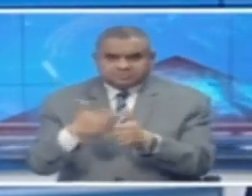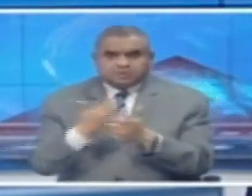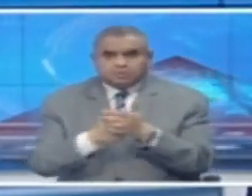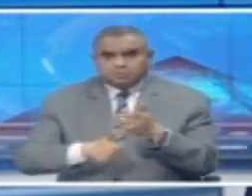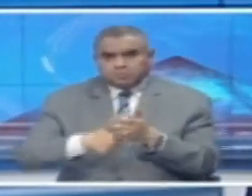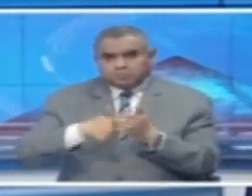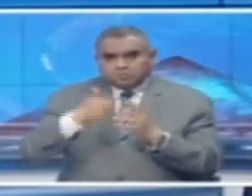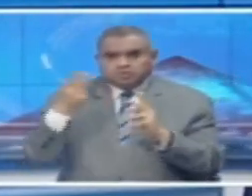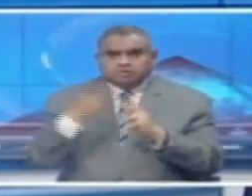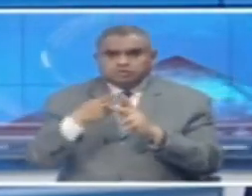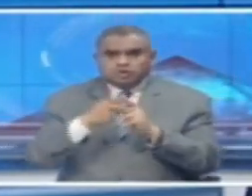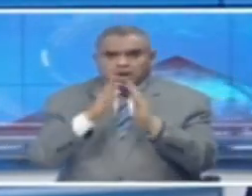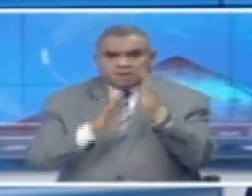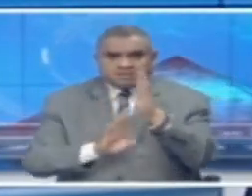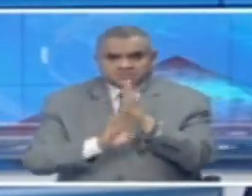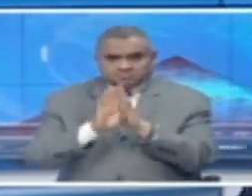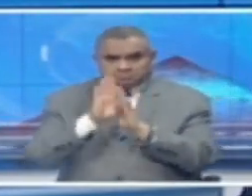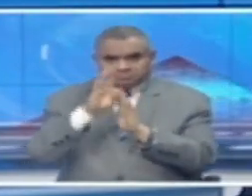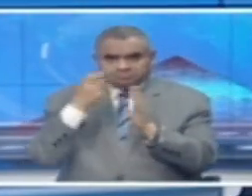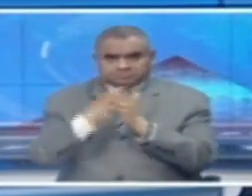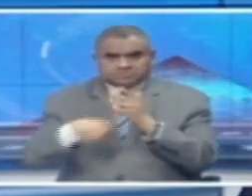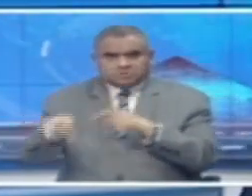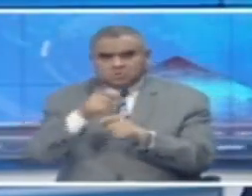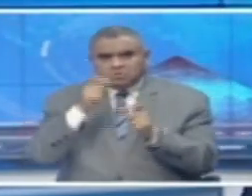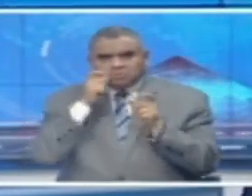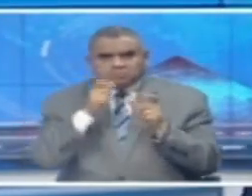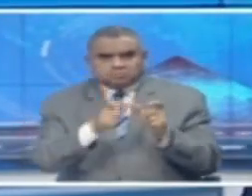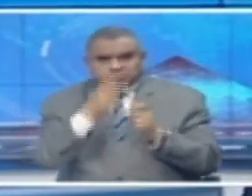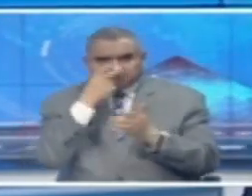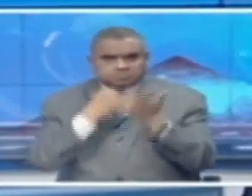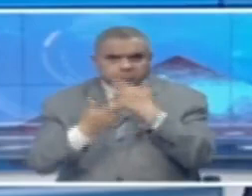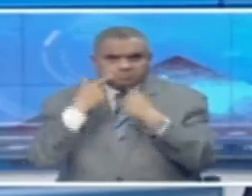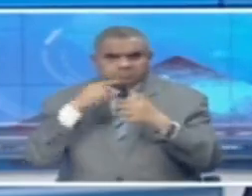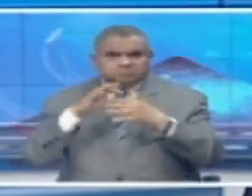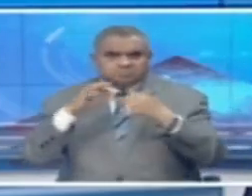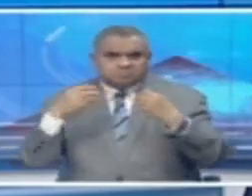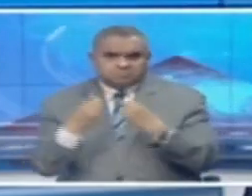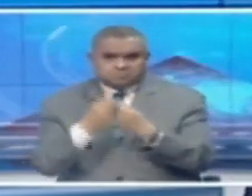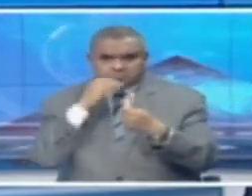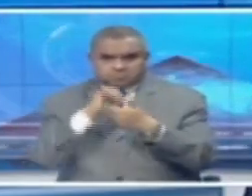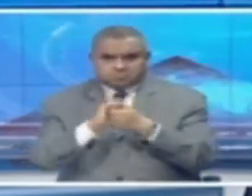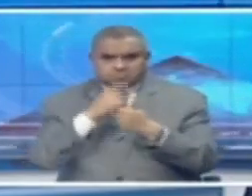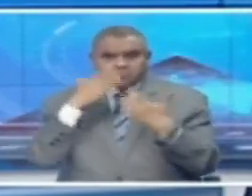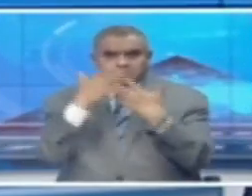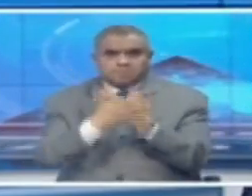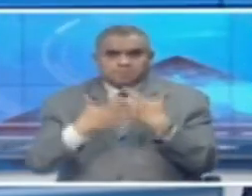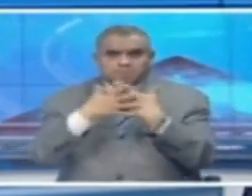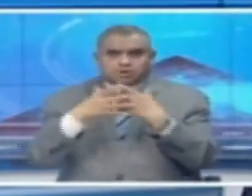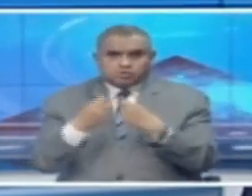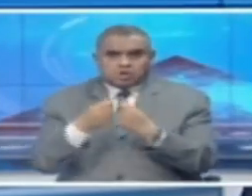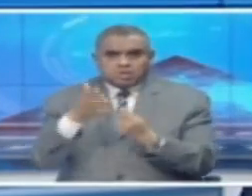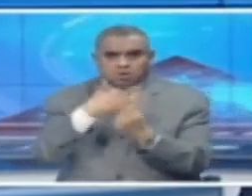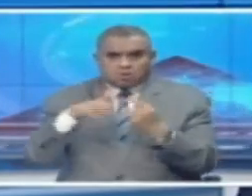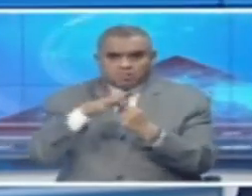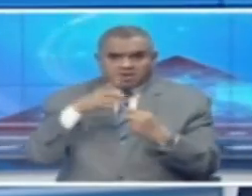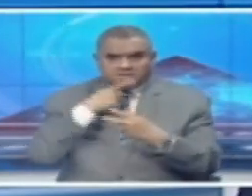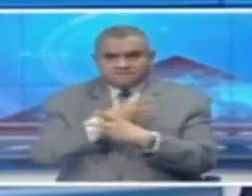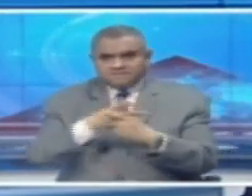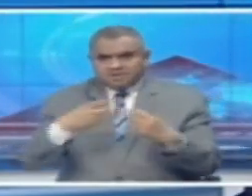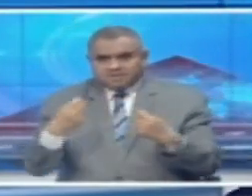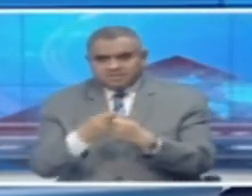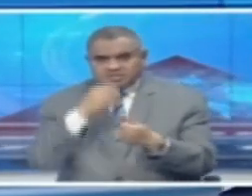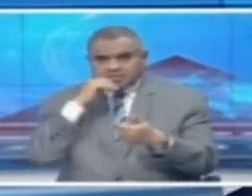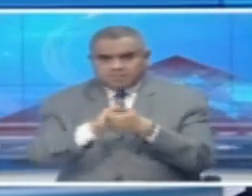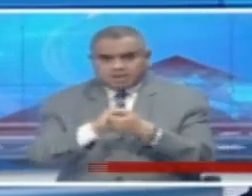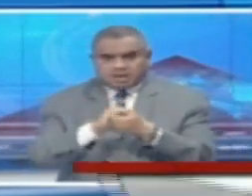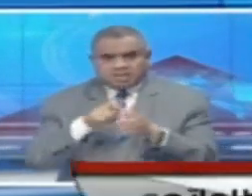تحقيق تطلعات الشعب المصري التي طال انتظارها عبر إطلاق سلسلة متكاملة من المشروعات القومية في